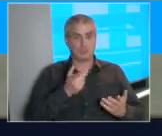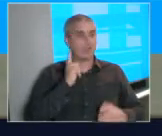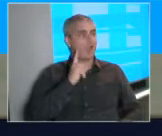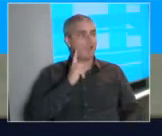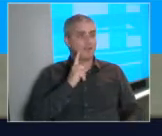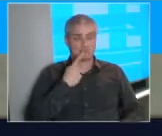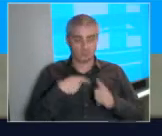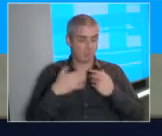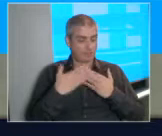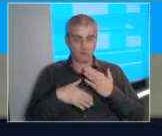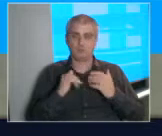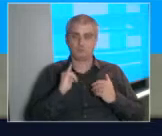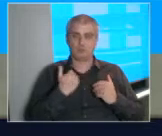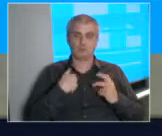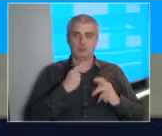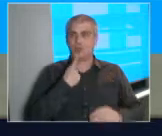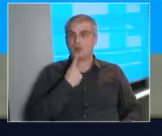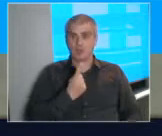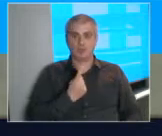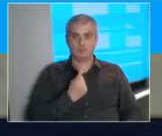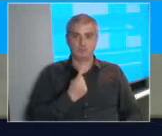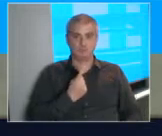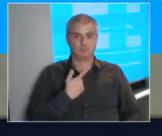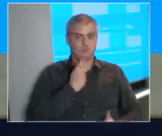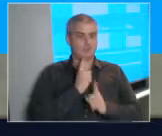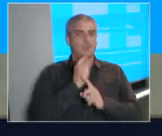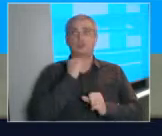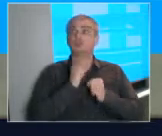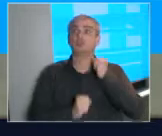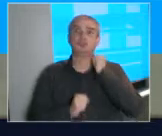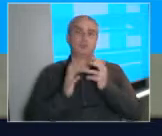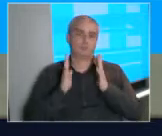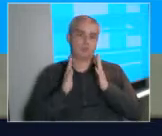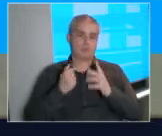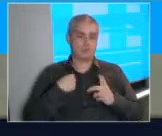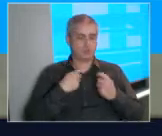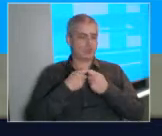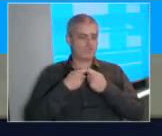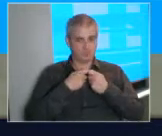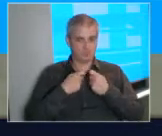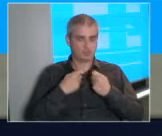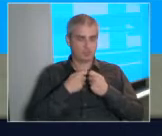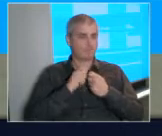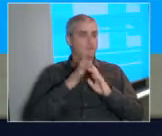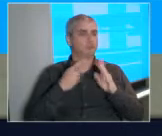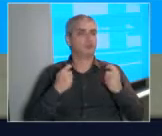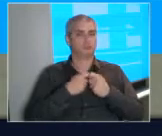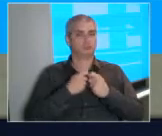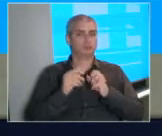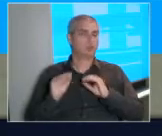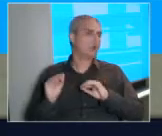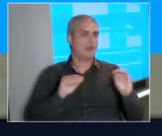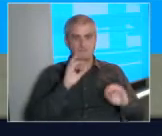אבל בשנים האחרונות בהחלט אני יכולה להגיד שנתקלנו בקשיים רבים, אנחנו והארגונים השותפים לנו, בכל מה שקשור להעברה